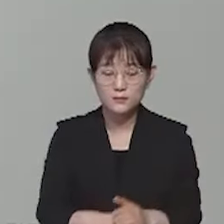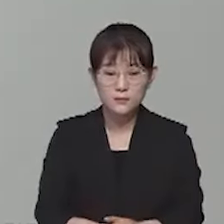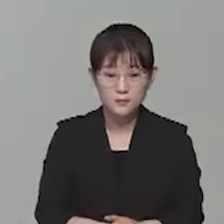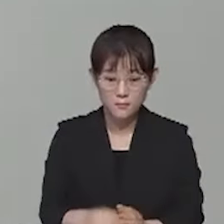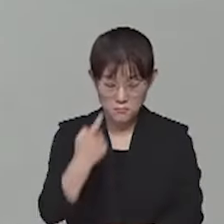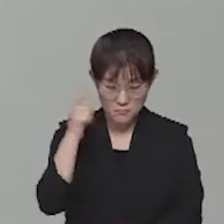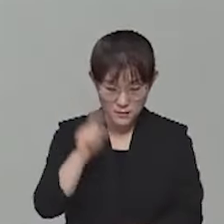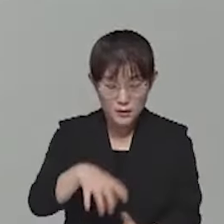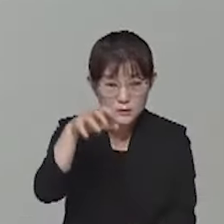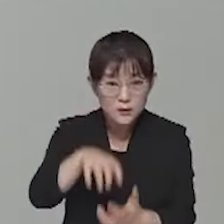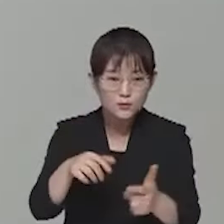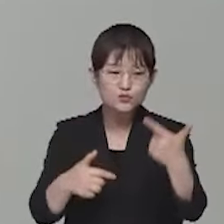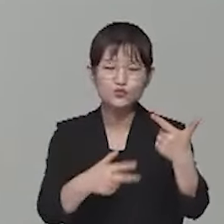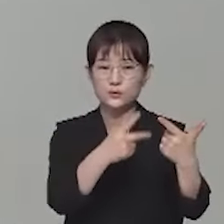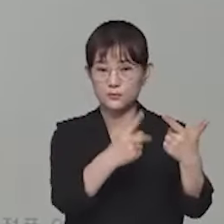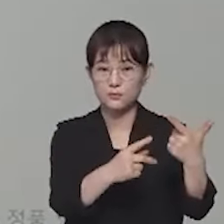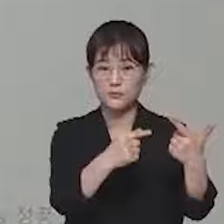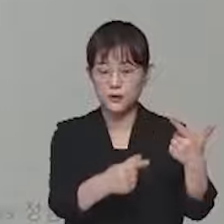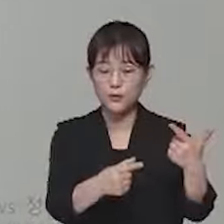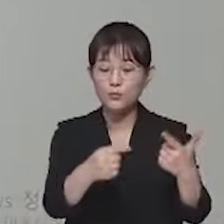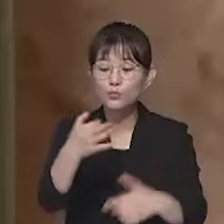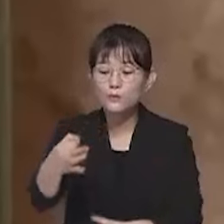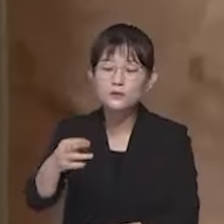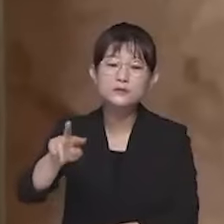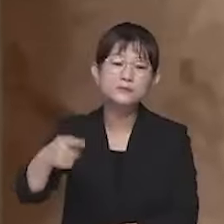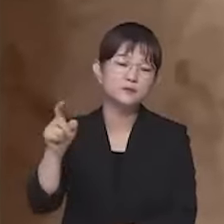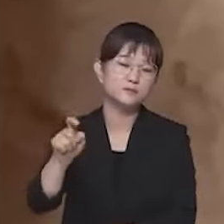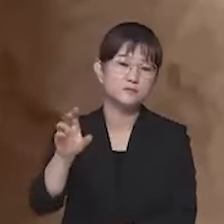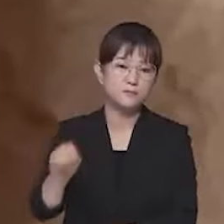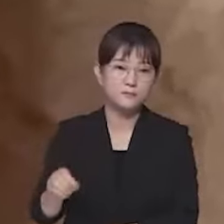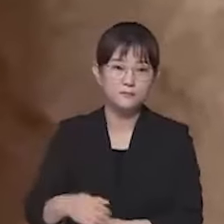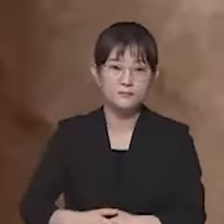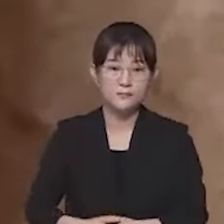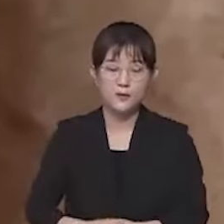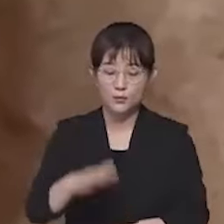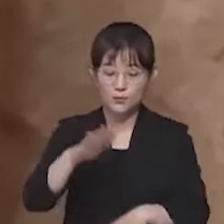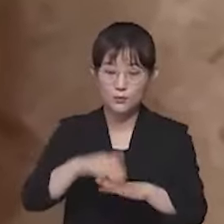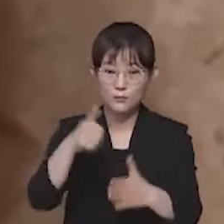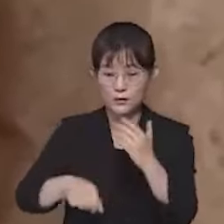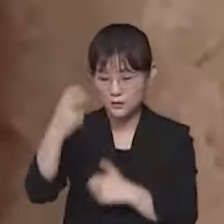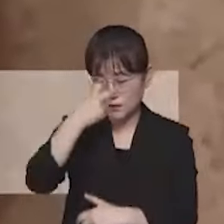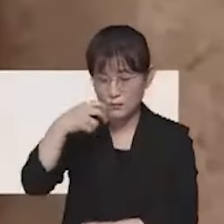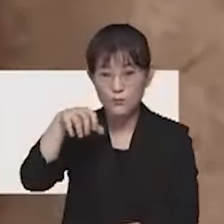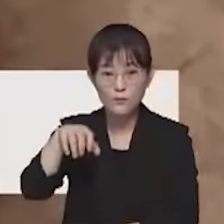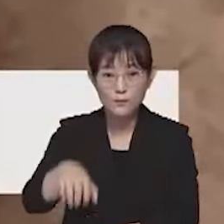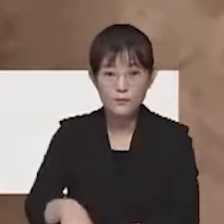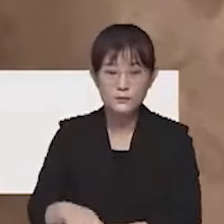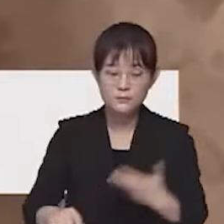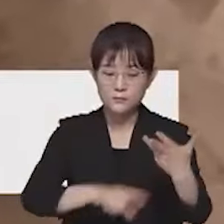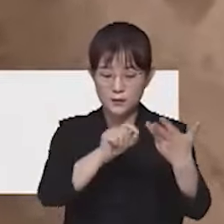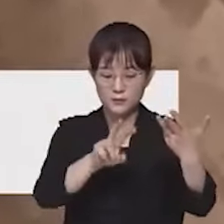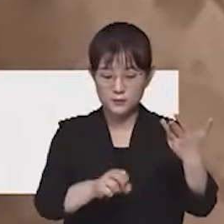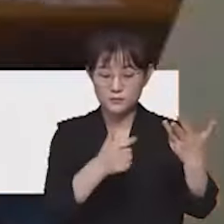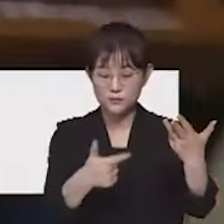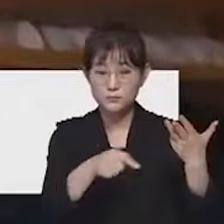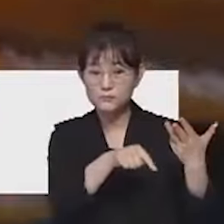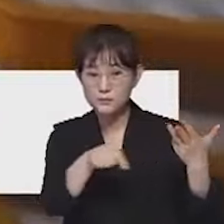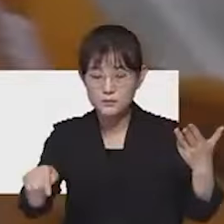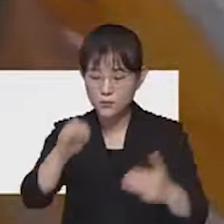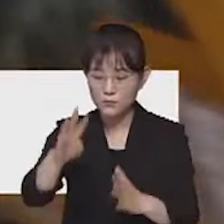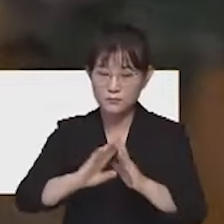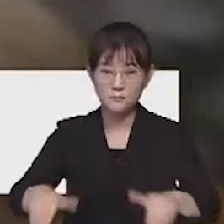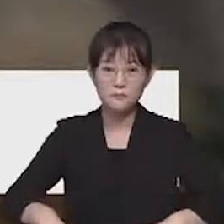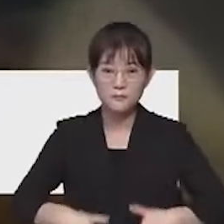6kg 금액은 210만 원에 달합니다 국립농산물 품질 관리원이 지난달 26일부터